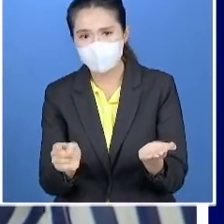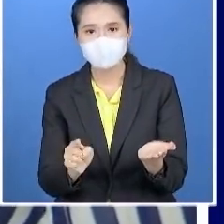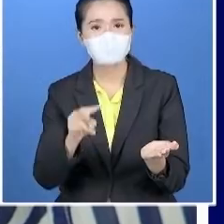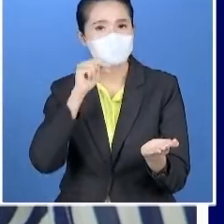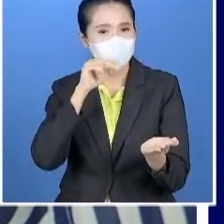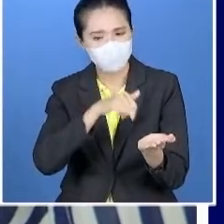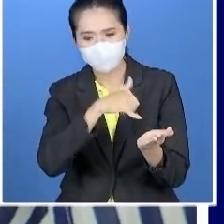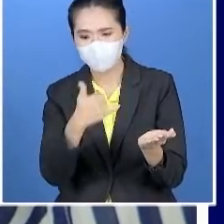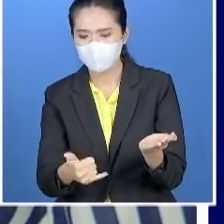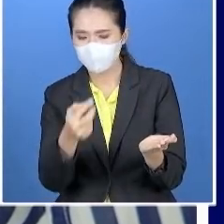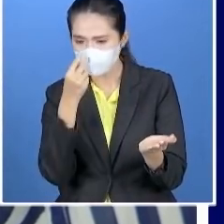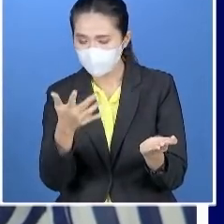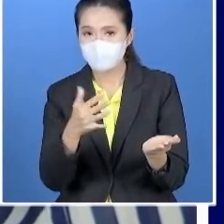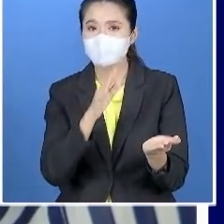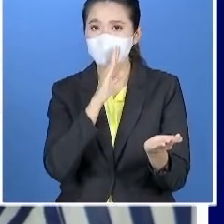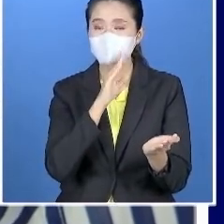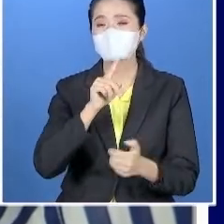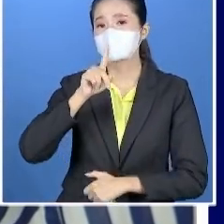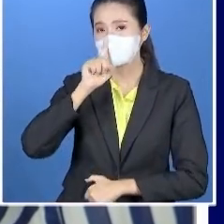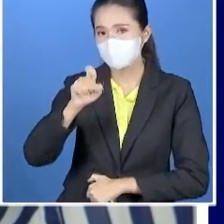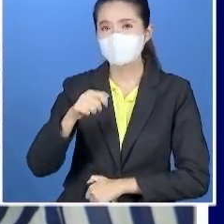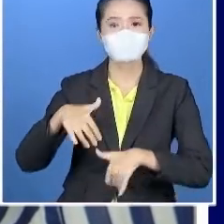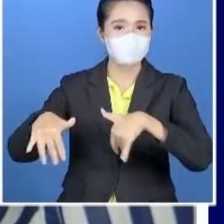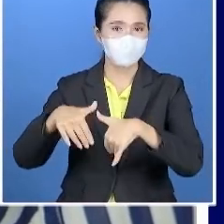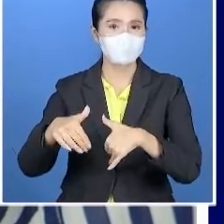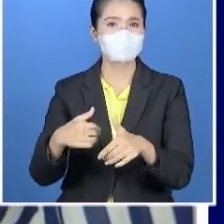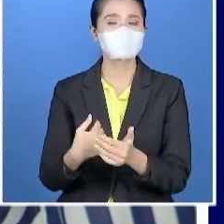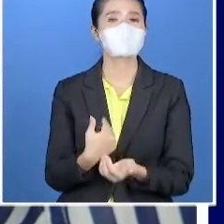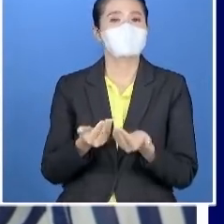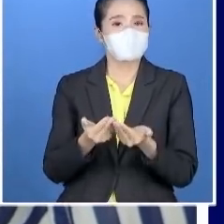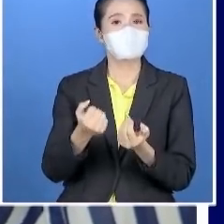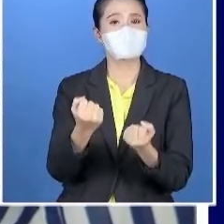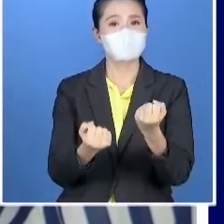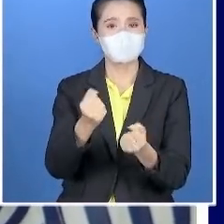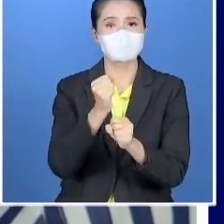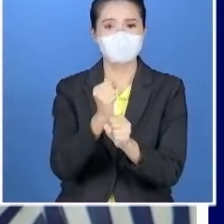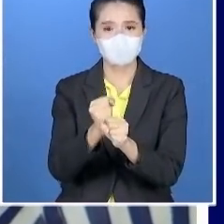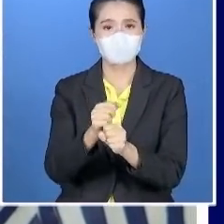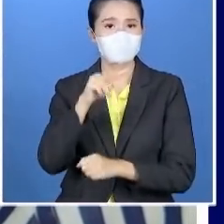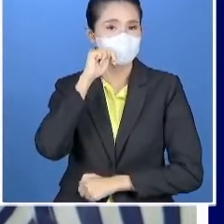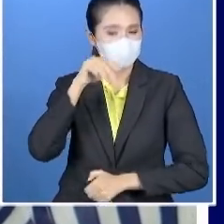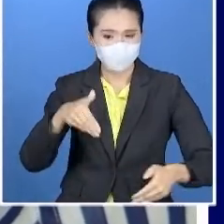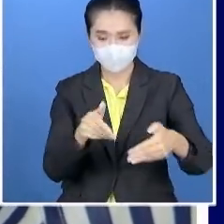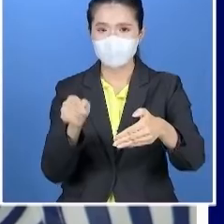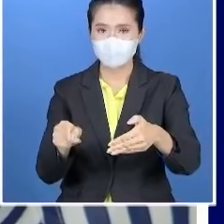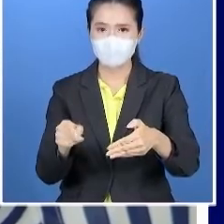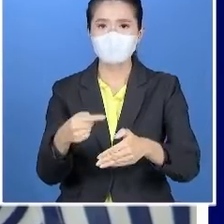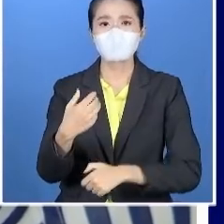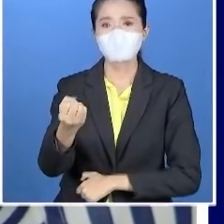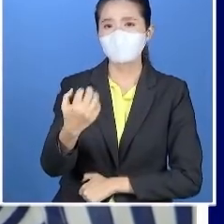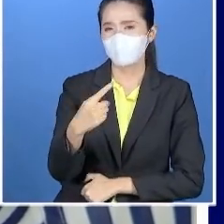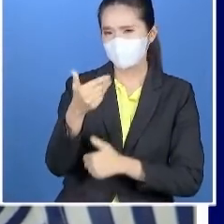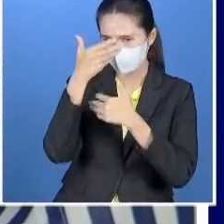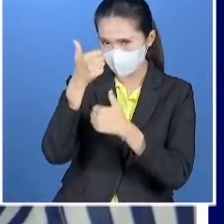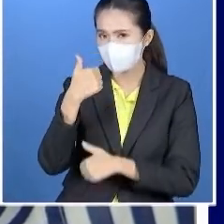ไปตรงบริเวณแม่น้ำเจ้าพระยาแต่ว่าถ้าถามกับคนแถวนั้นอย่างคนขับเรือที่เขาทำงานอยู่ตรงแม่น้ำเจ้าพระยาอยู่ริมฝั่งเนี่ยเขาให้ข้อ